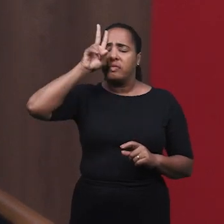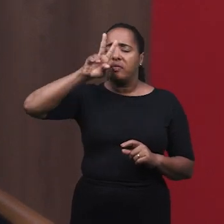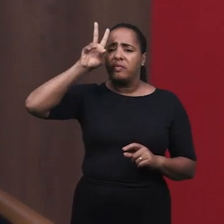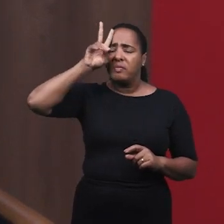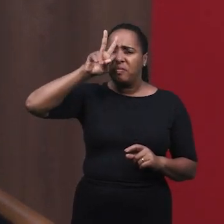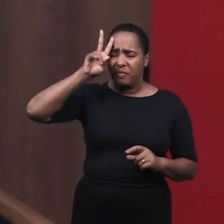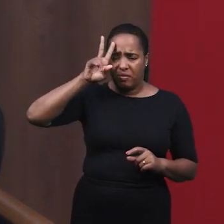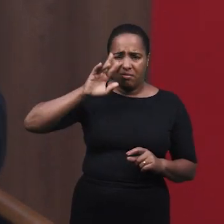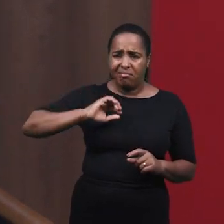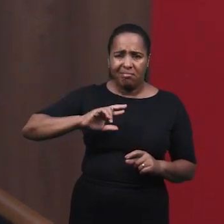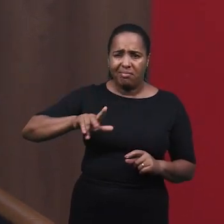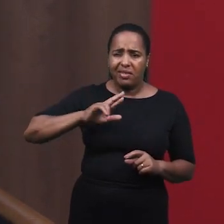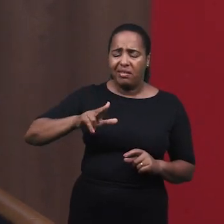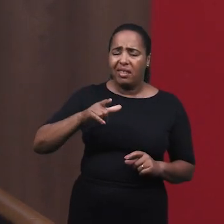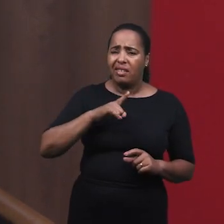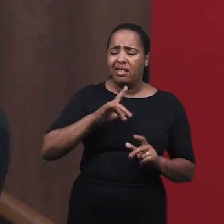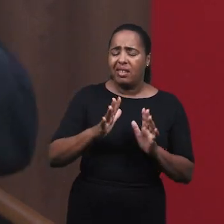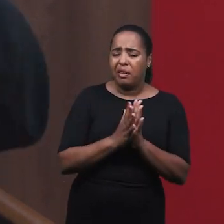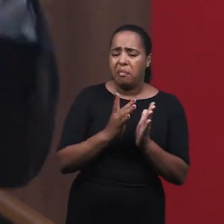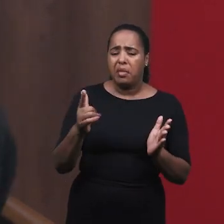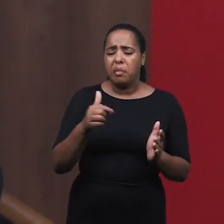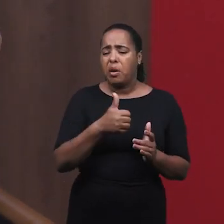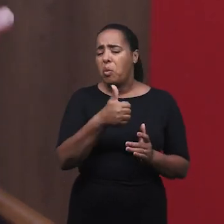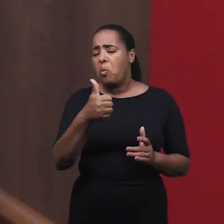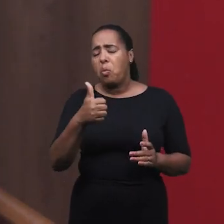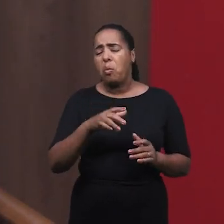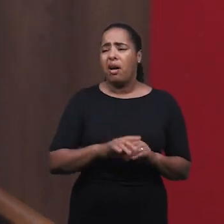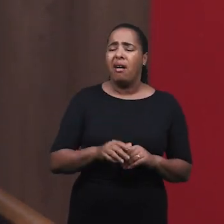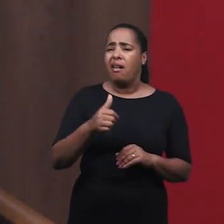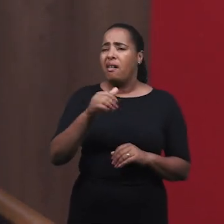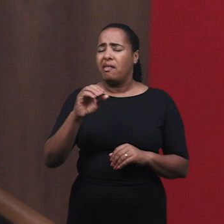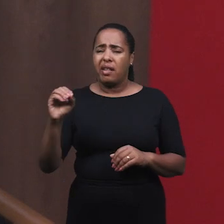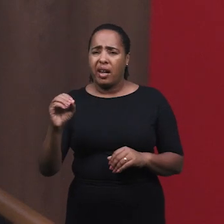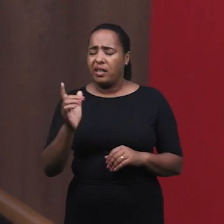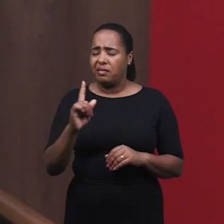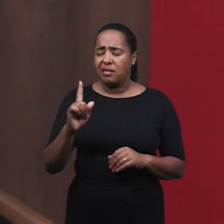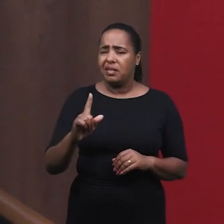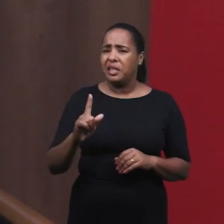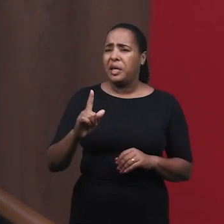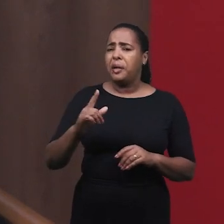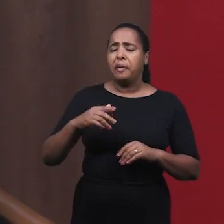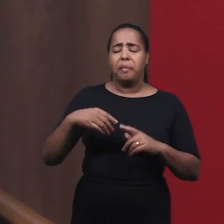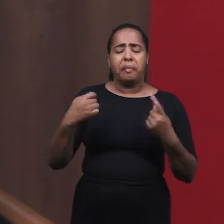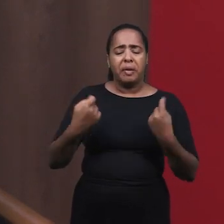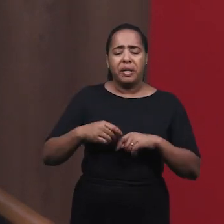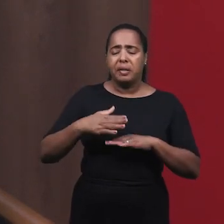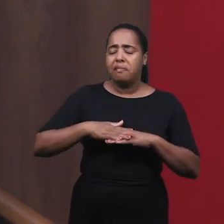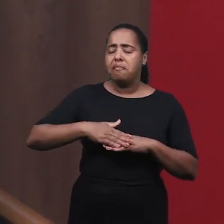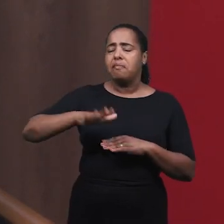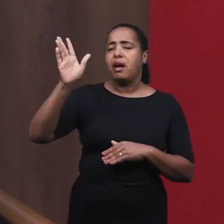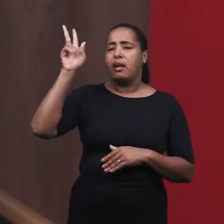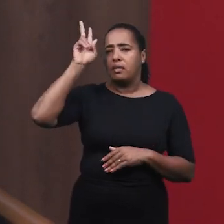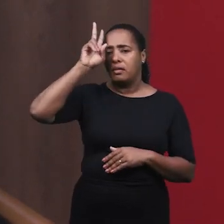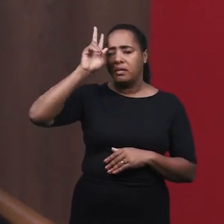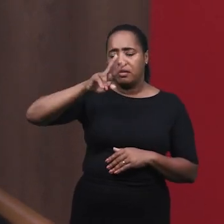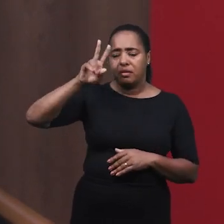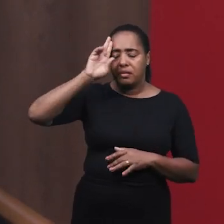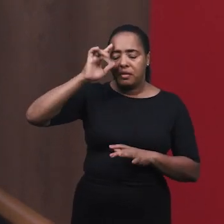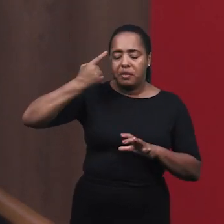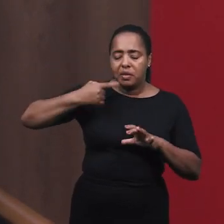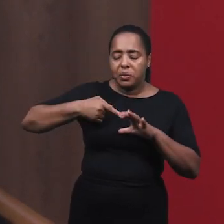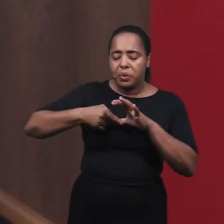des décennies, mais il ne suffit pas de connaître l'histoire, voir la Bible, 10 Bibles. Il faut lire en plus